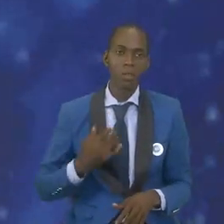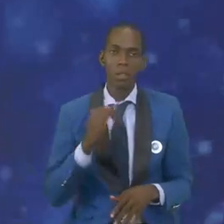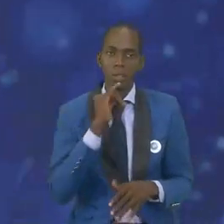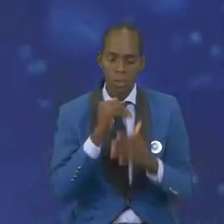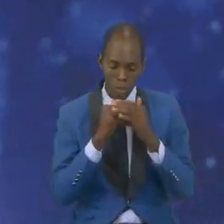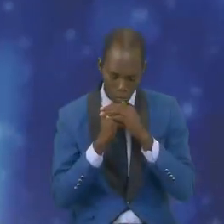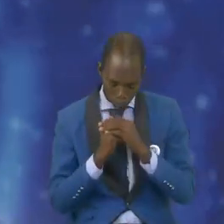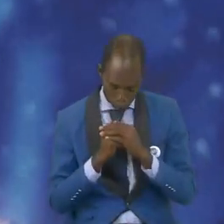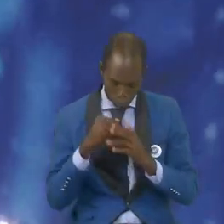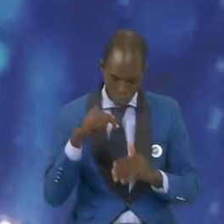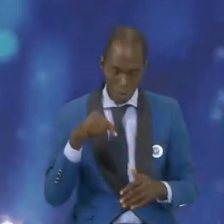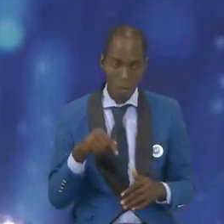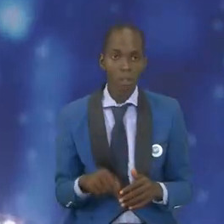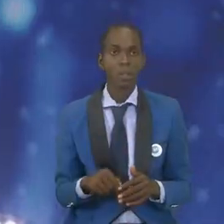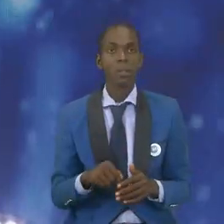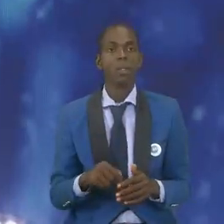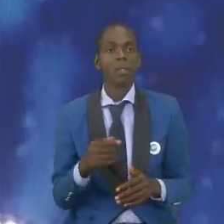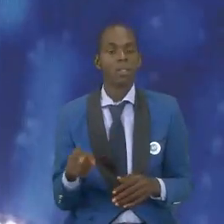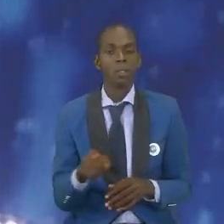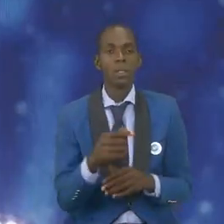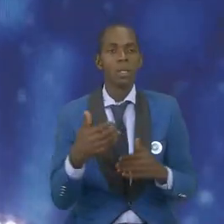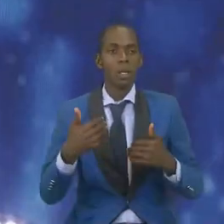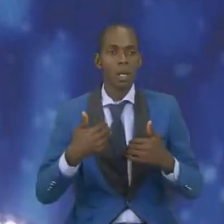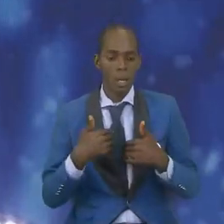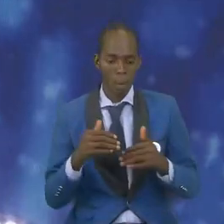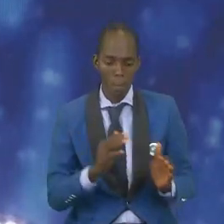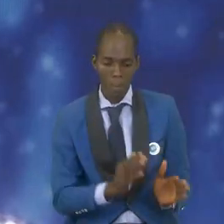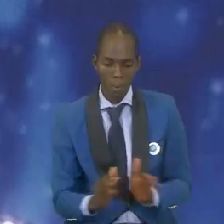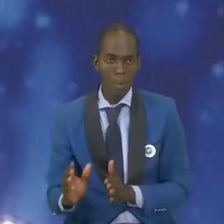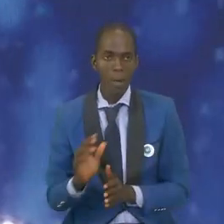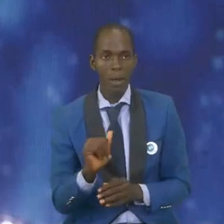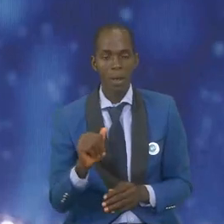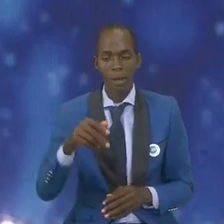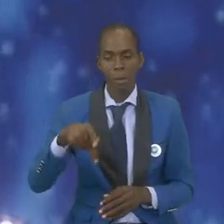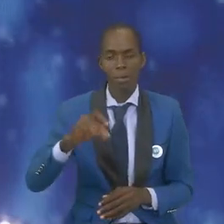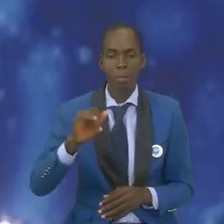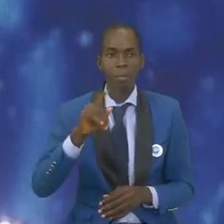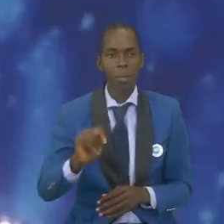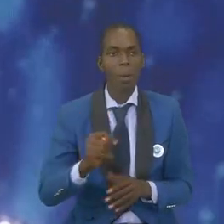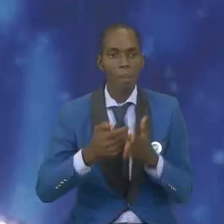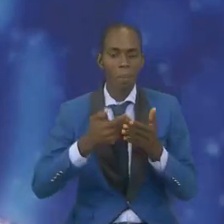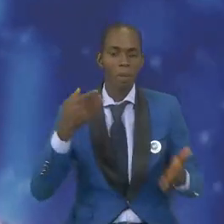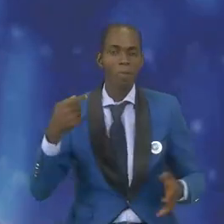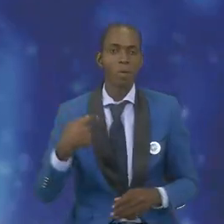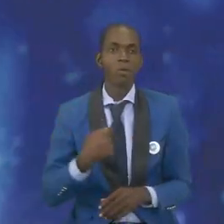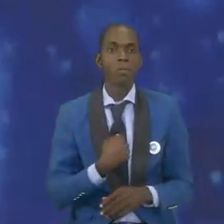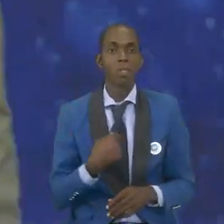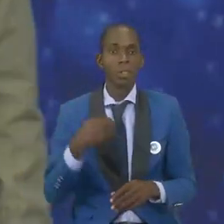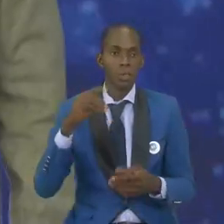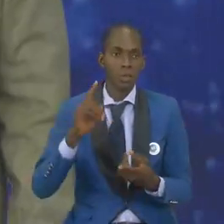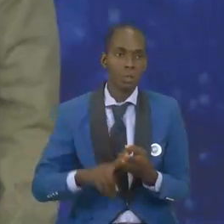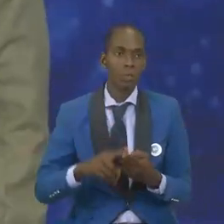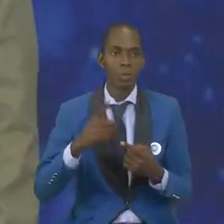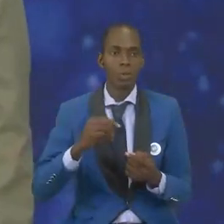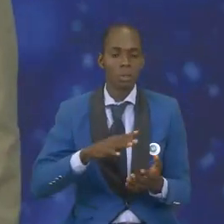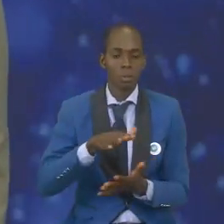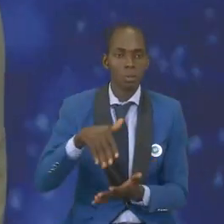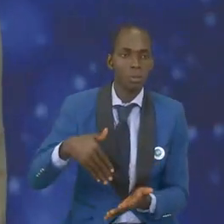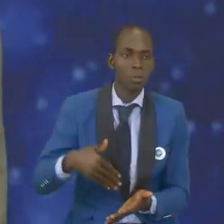pas. Mon âme se courbait. Ils avaient creusé une fosse devant